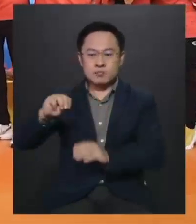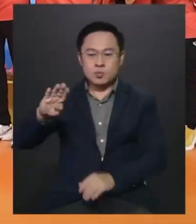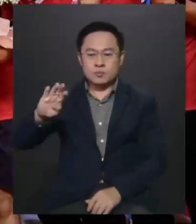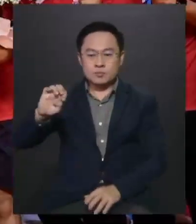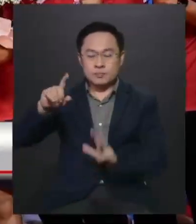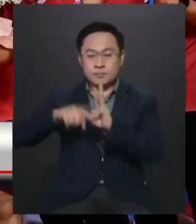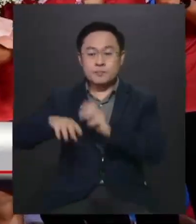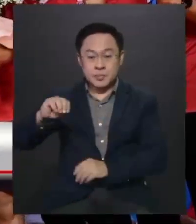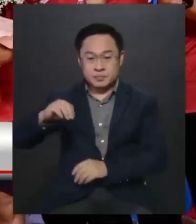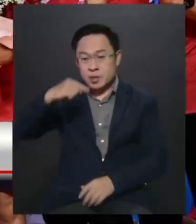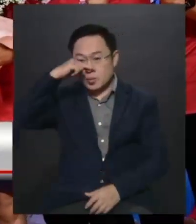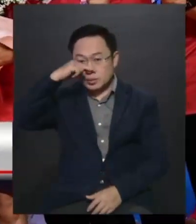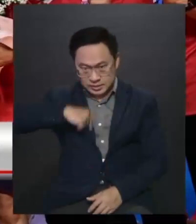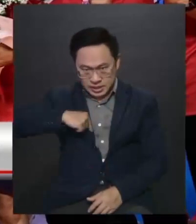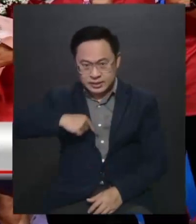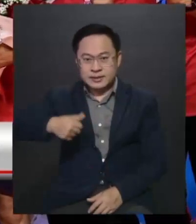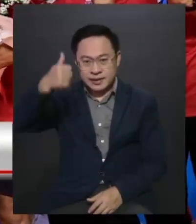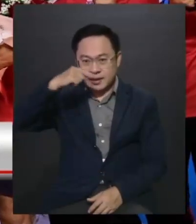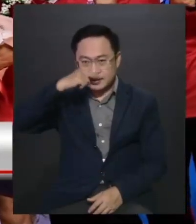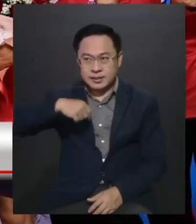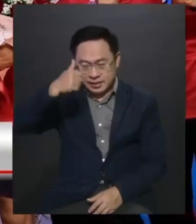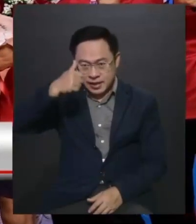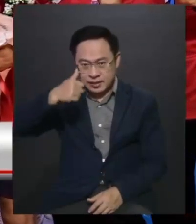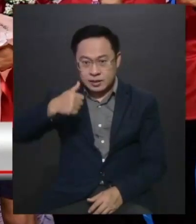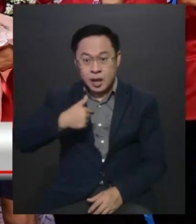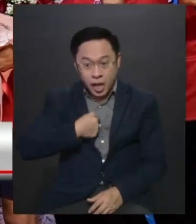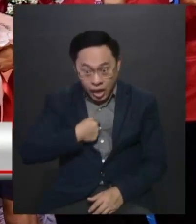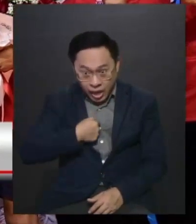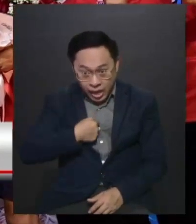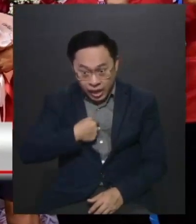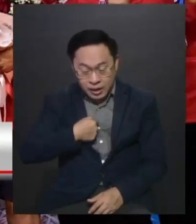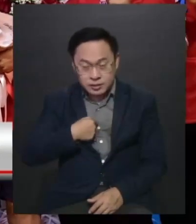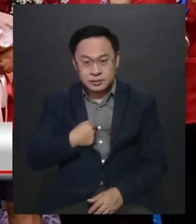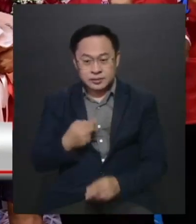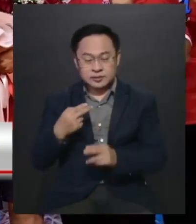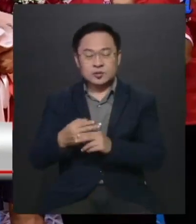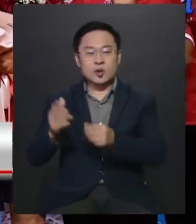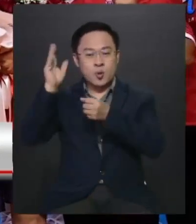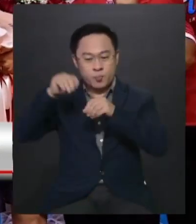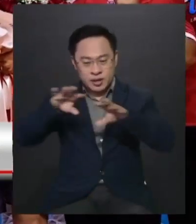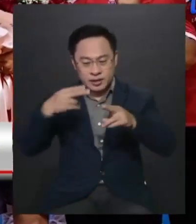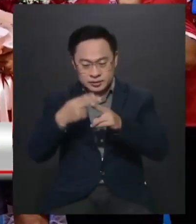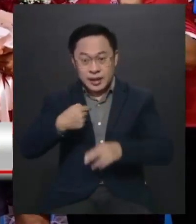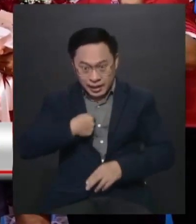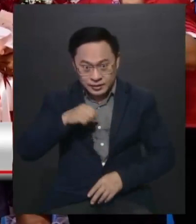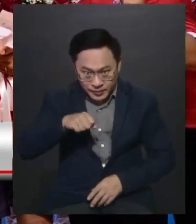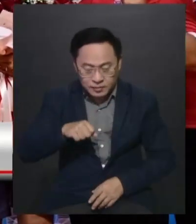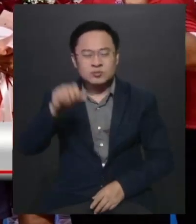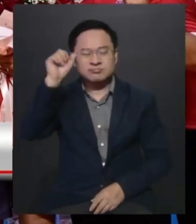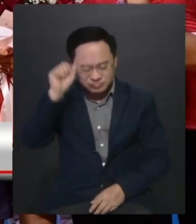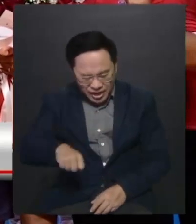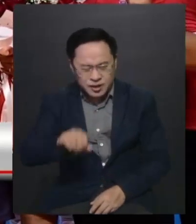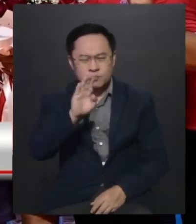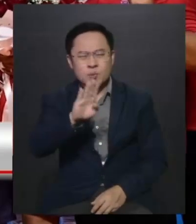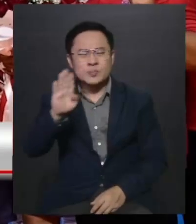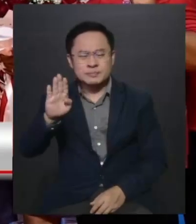ษกประกาศรางวัลที่เจ้าตัวยังงงเลยหันไปถามเพื่อนของหนูเหรอของหนูเหรอ ใช่ชื่อหนูไหม เออใช่ชื่อหนูใช่ไหมเนี่ยนะฮะ บุ๋มบ ิ๋ม